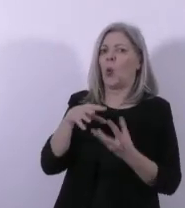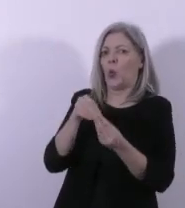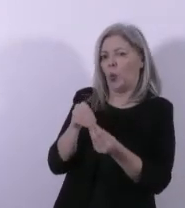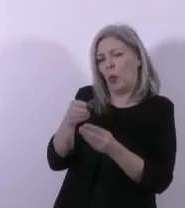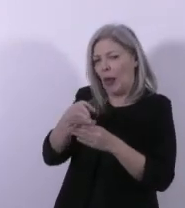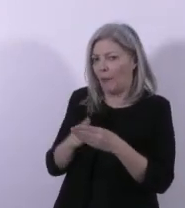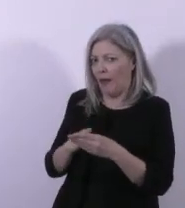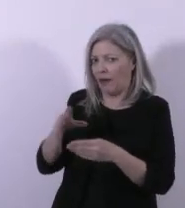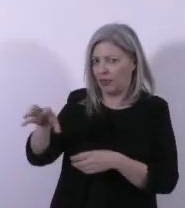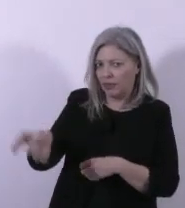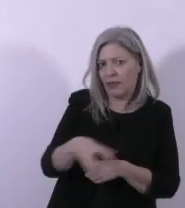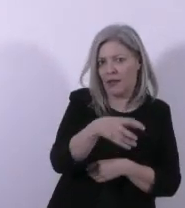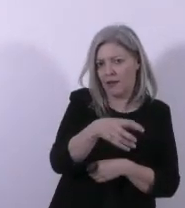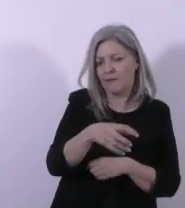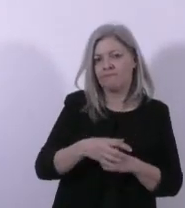Il lavoro,